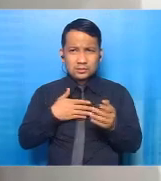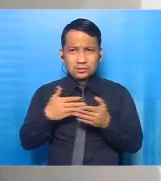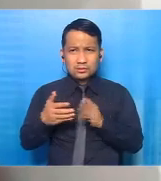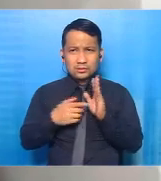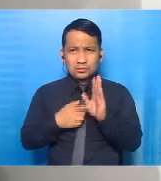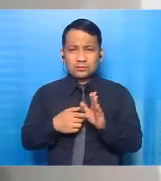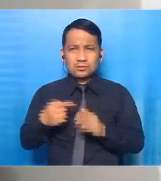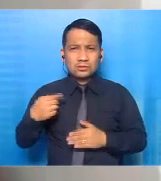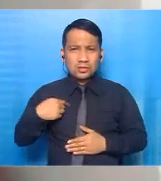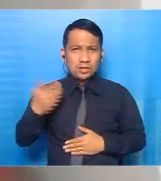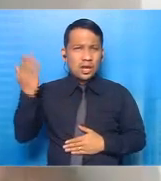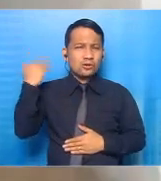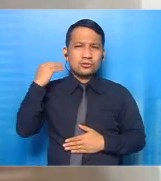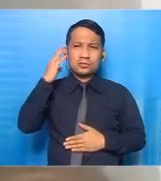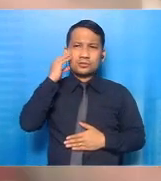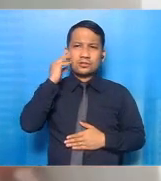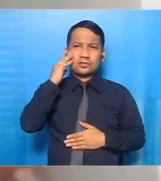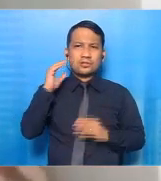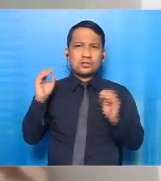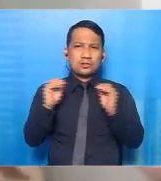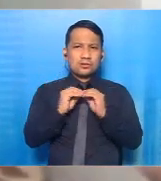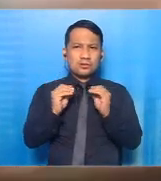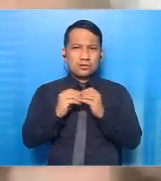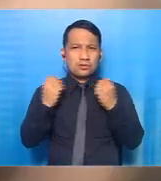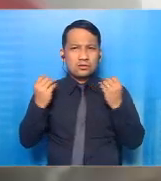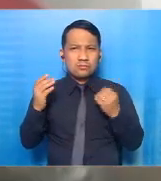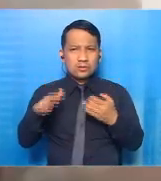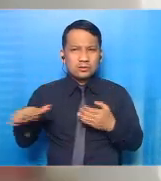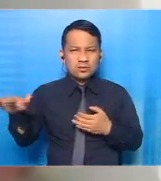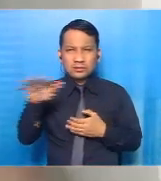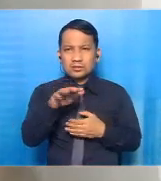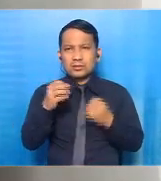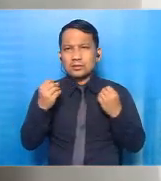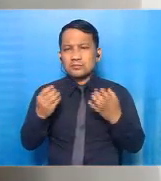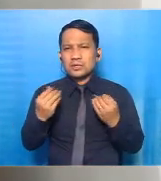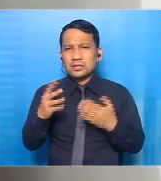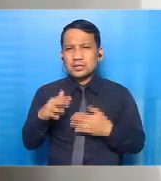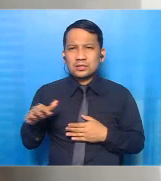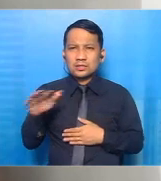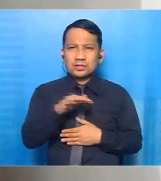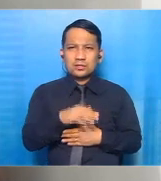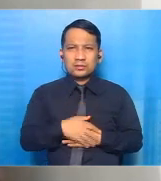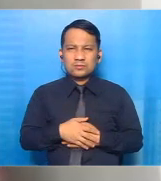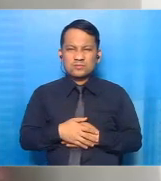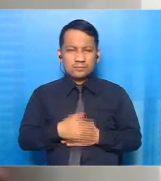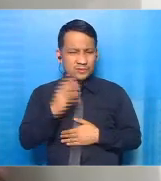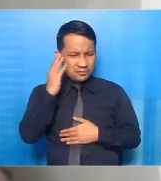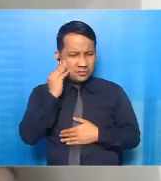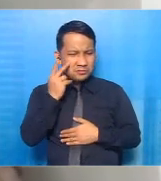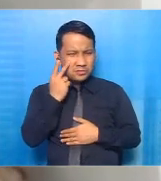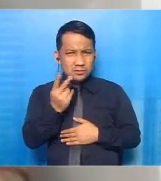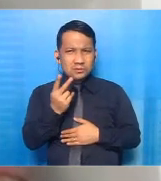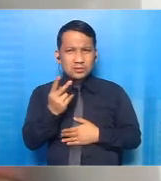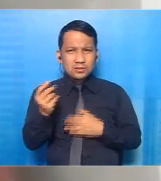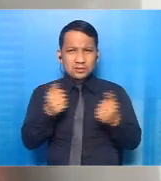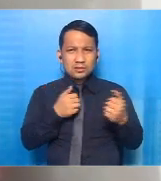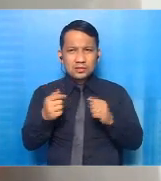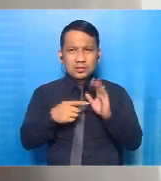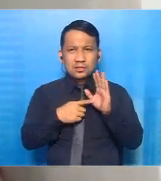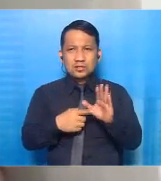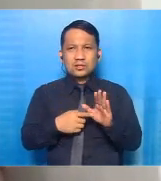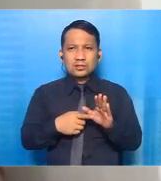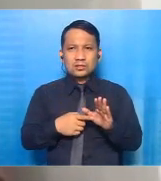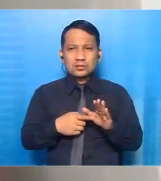just when I was there. And there were more guest coaches that were coming on and brutalizing these contestants throughout